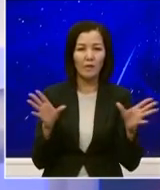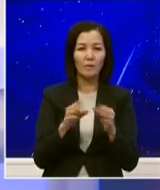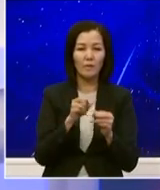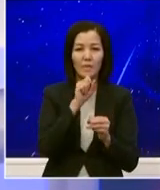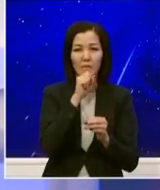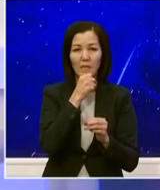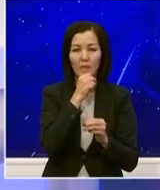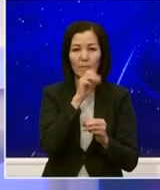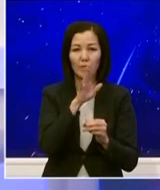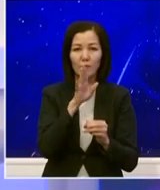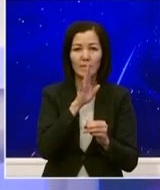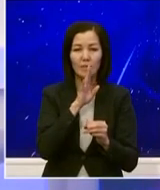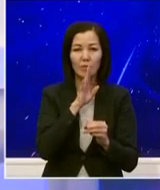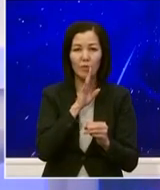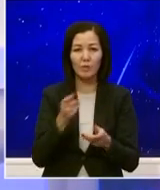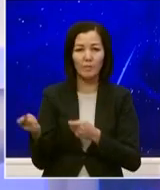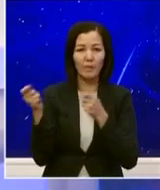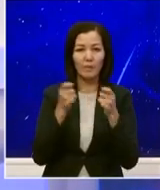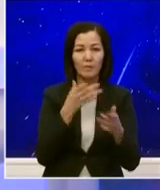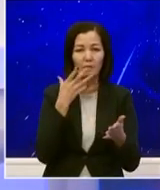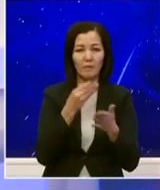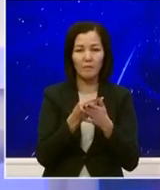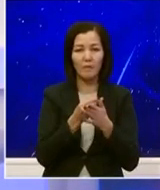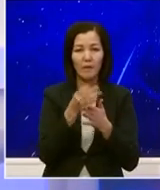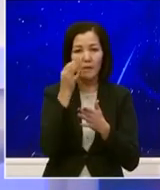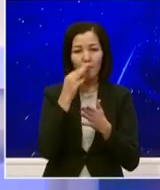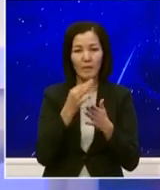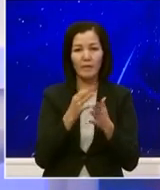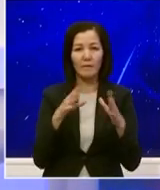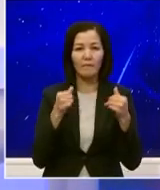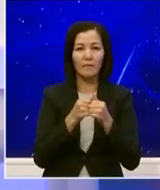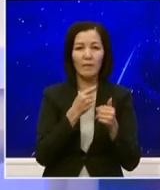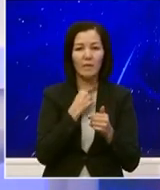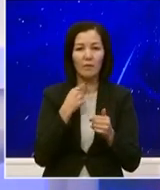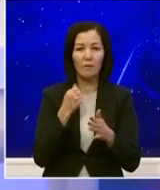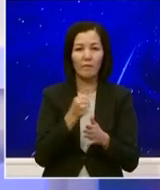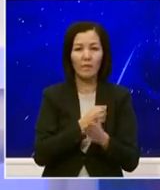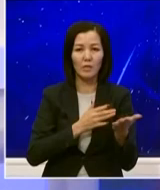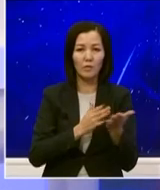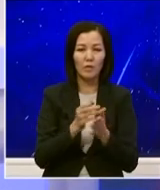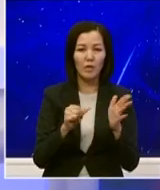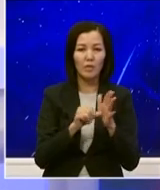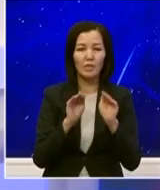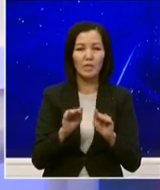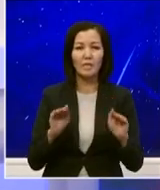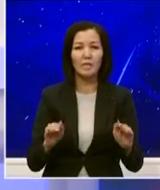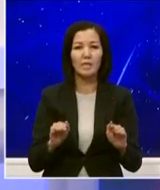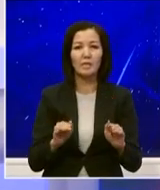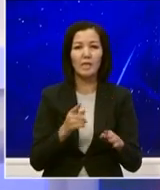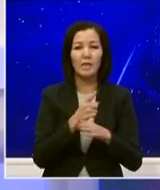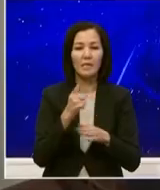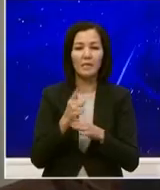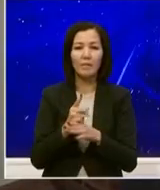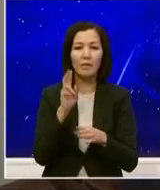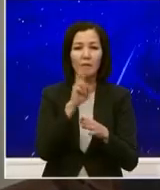Снегурочкой принесли детям своих сослуживцев волшебство Нового года. В семье талдыкурганского военнослужащего 6 детей. Из-за запрета